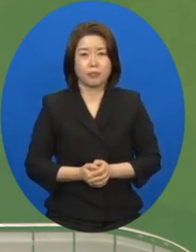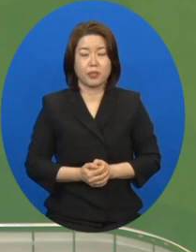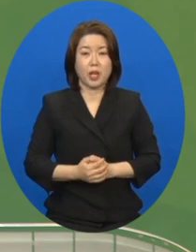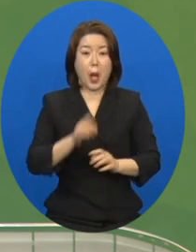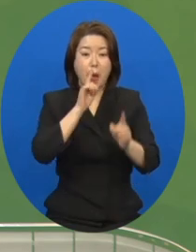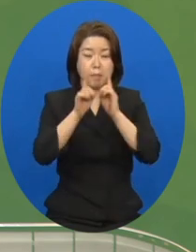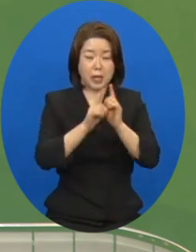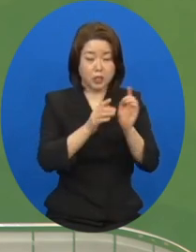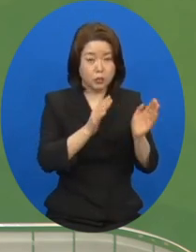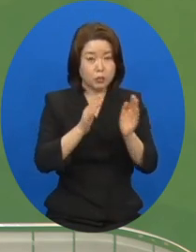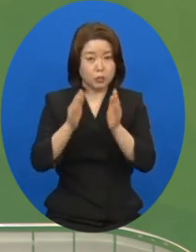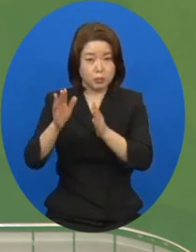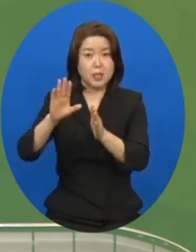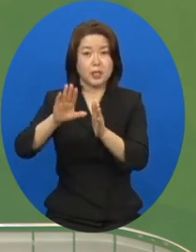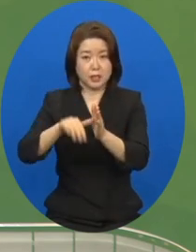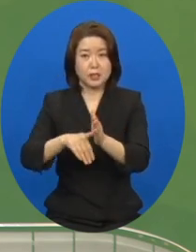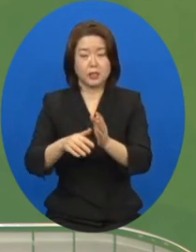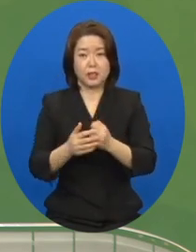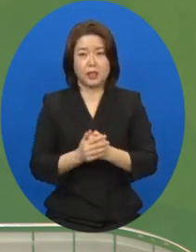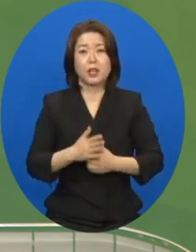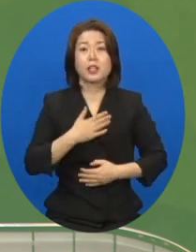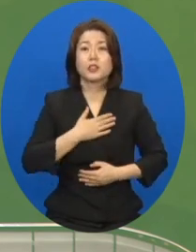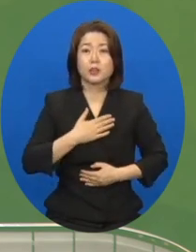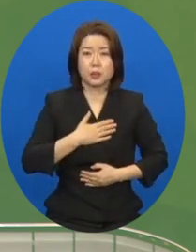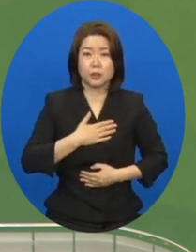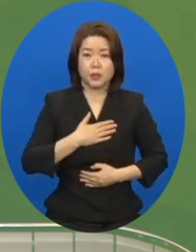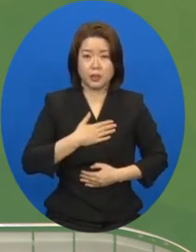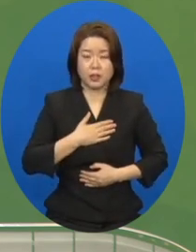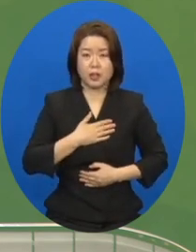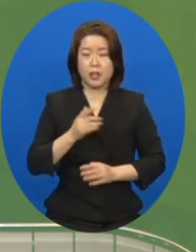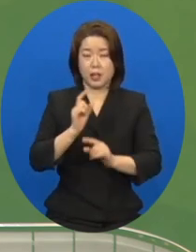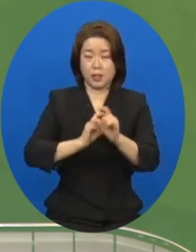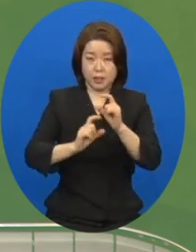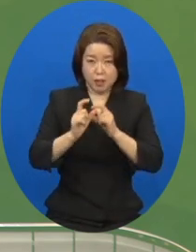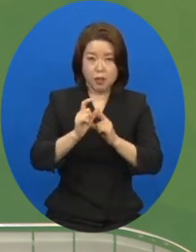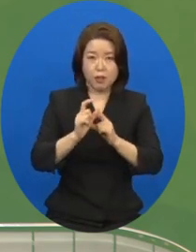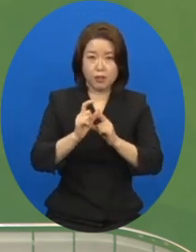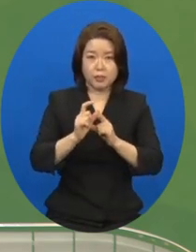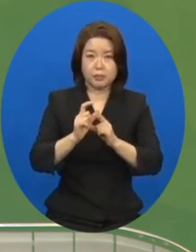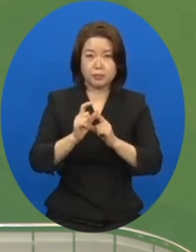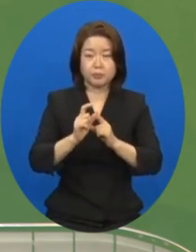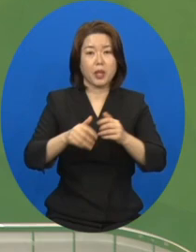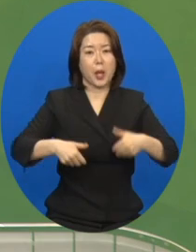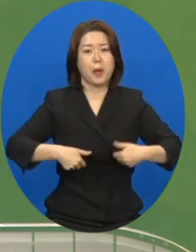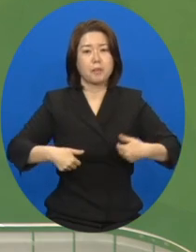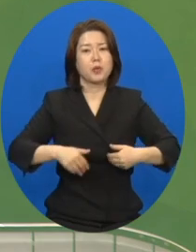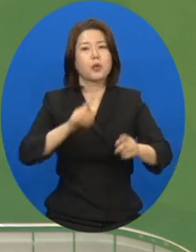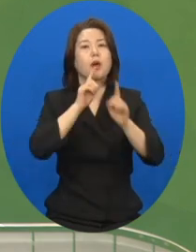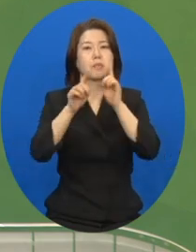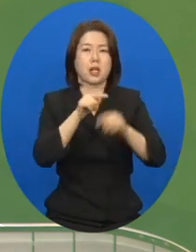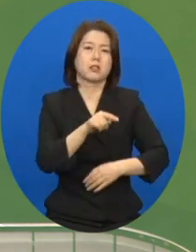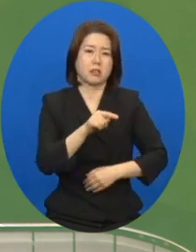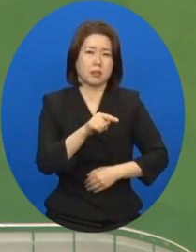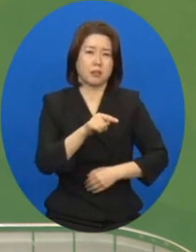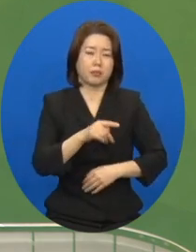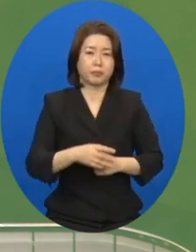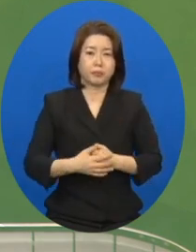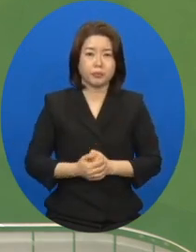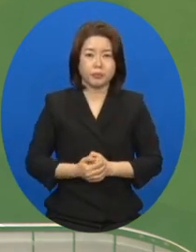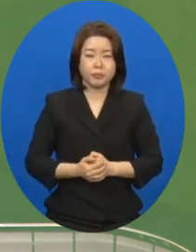말씀을 준비하는데 저에게 더 필요한 말씀이더라고요.